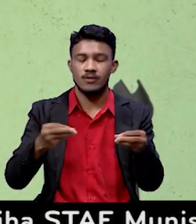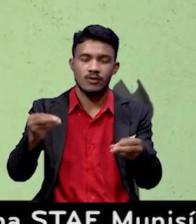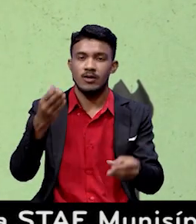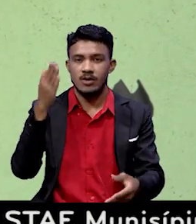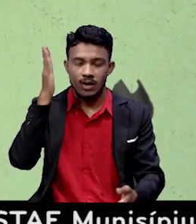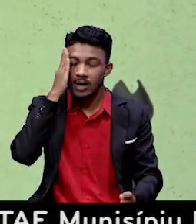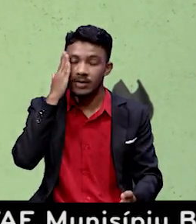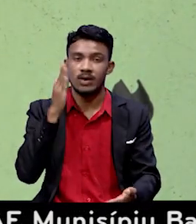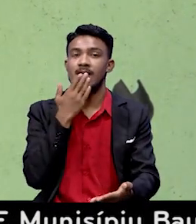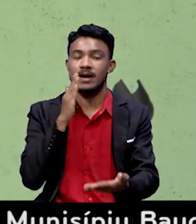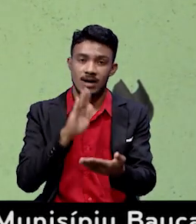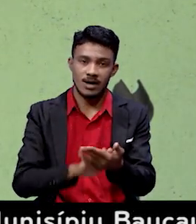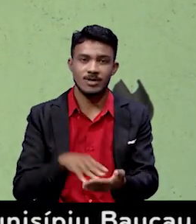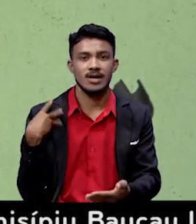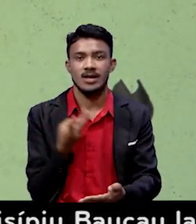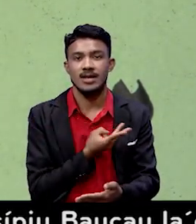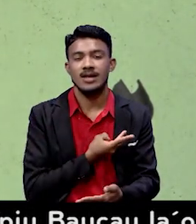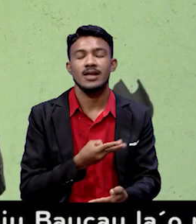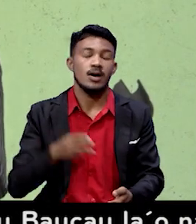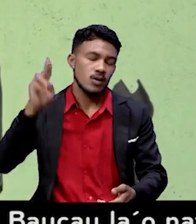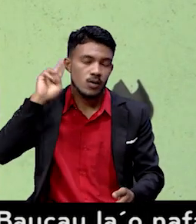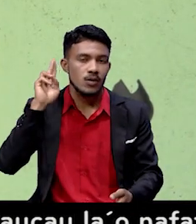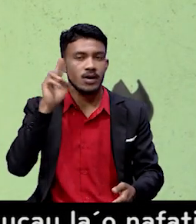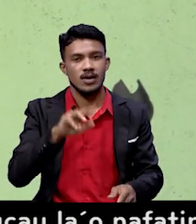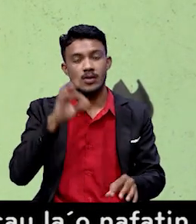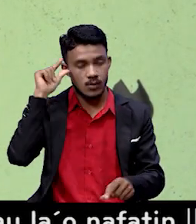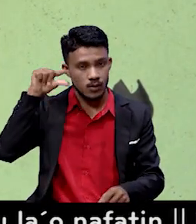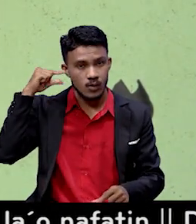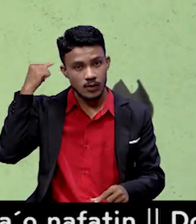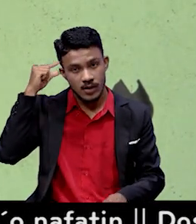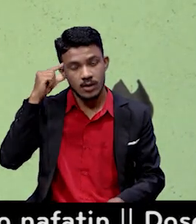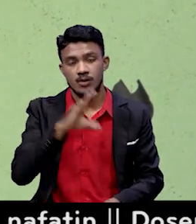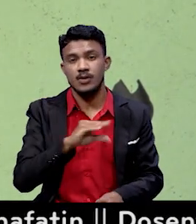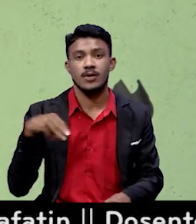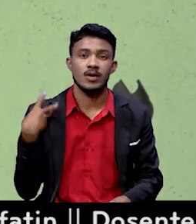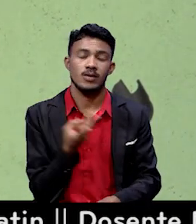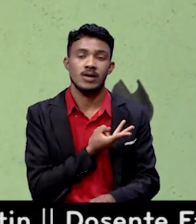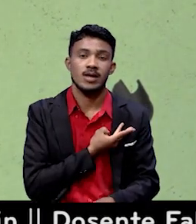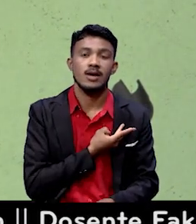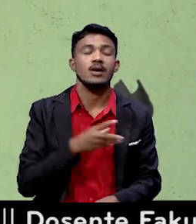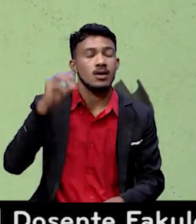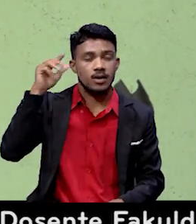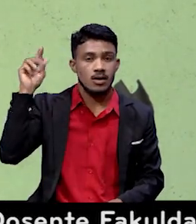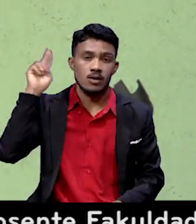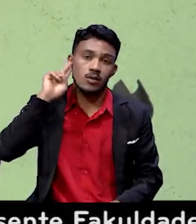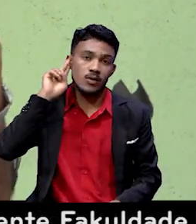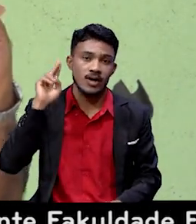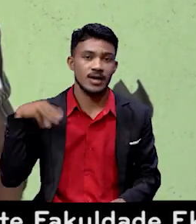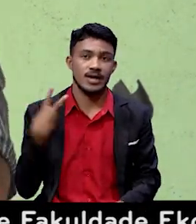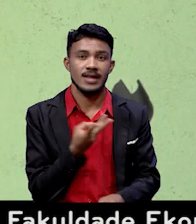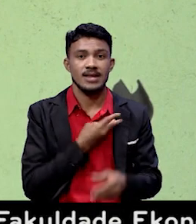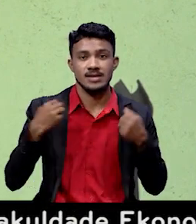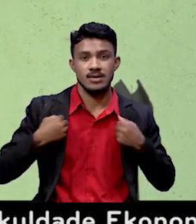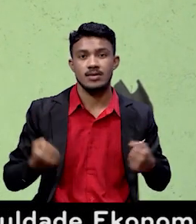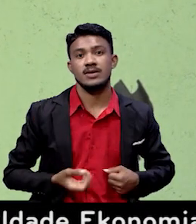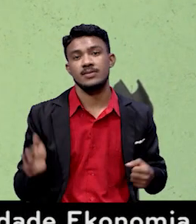ita. Ini serona malu ini rona iminya govern, rona iminya otoritas, rona iminya saya dah sila ini. Saya dah mahami tinggi